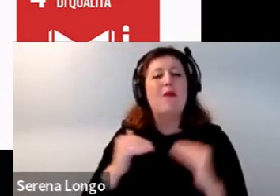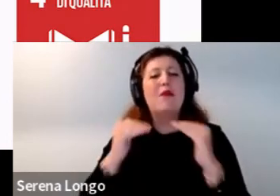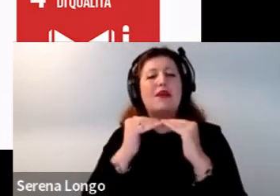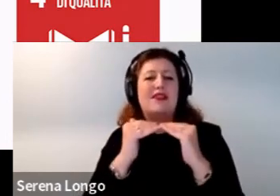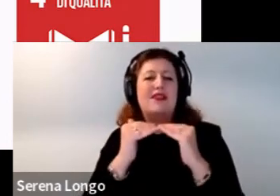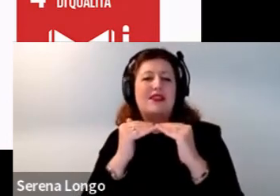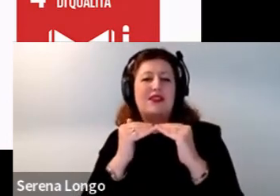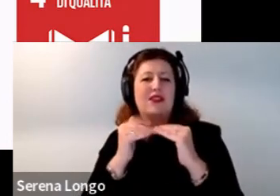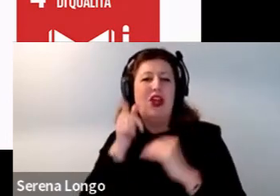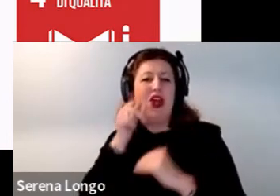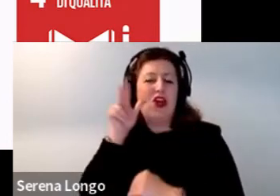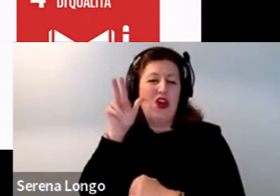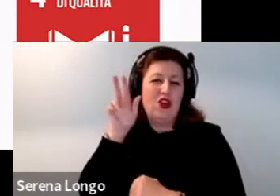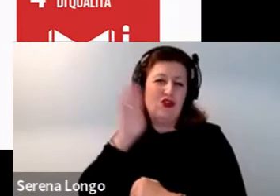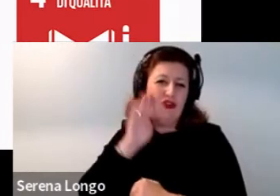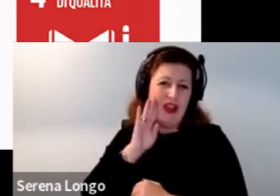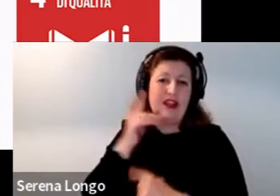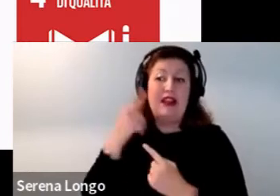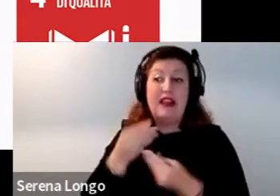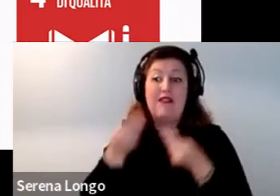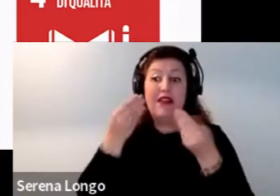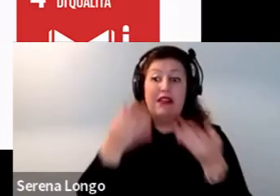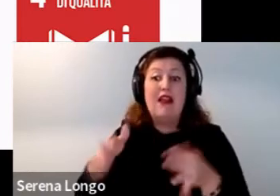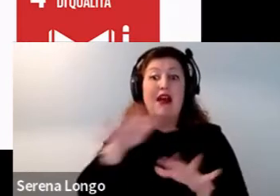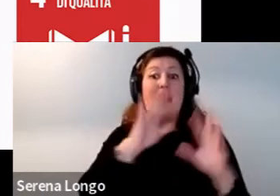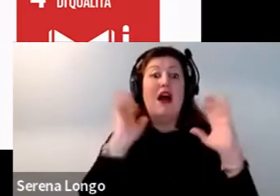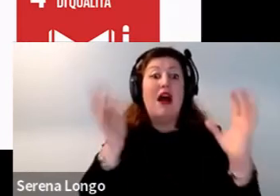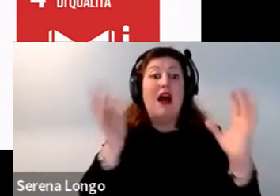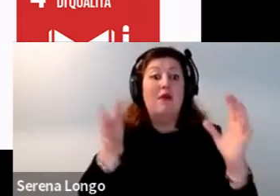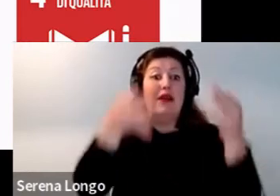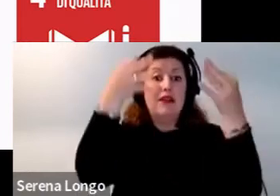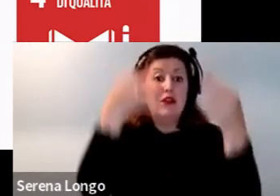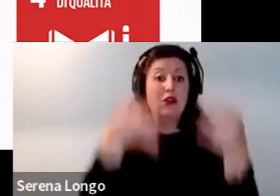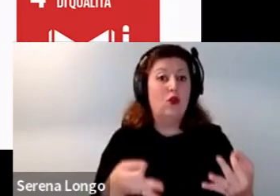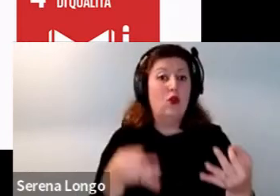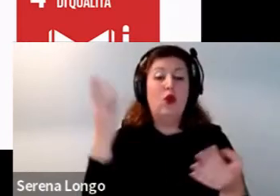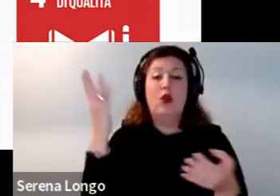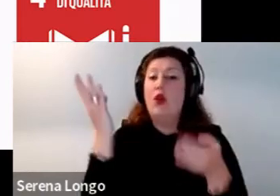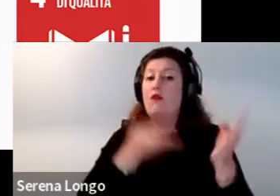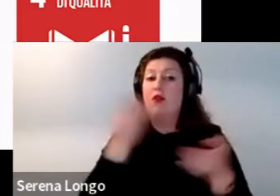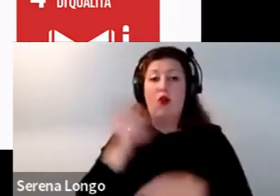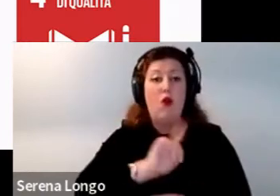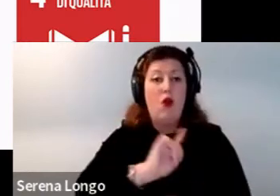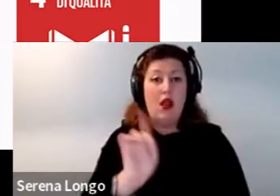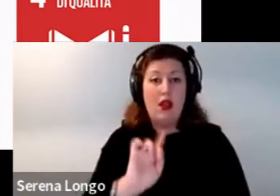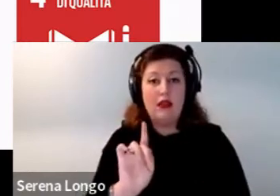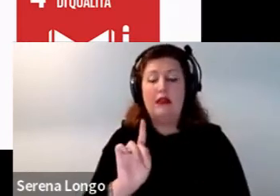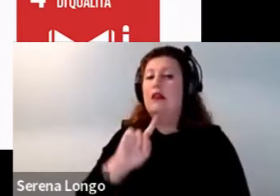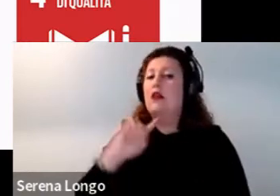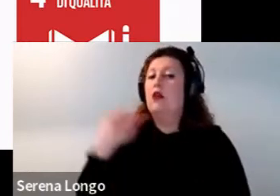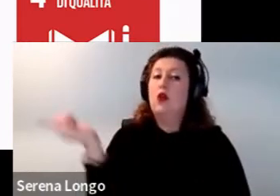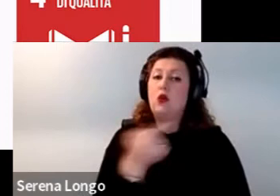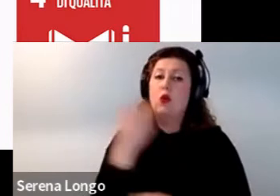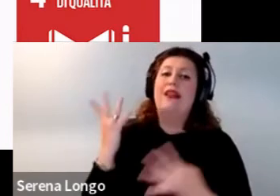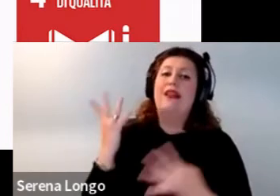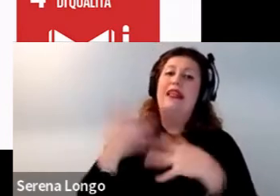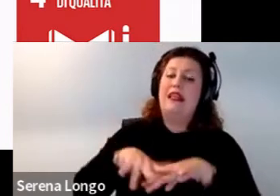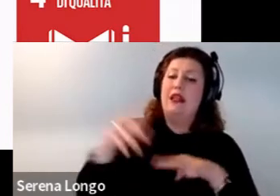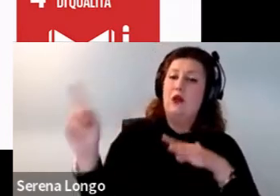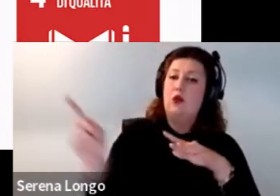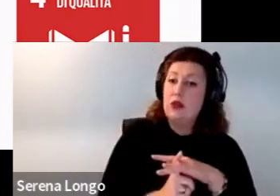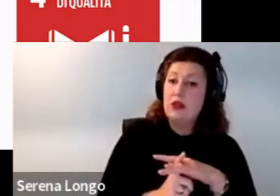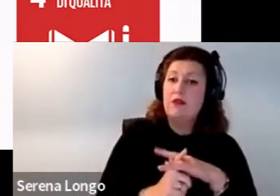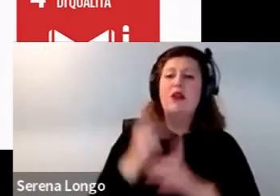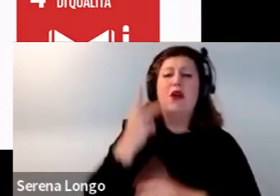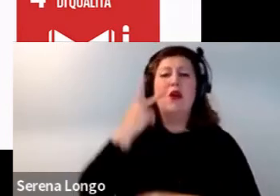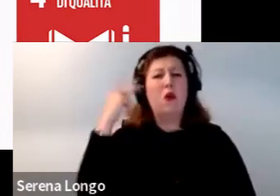ambienti dedicati all'apprendimento che siano sicuri, non violenti e inclusivi per tutti. È certo che se guardiamo la